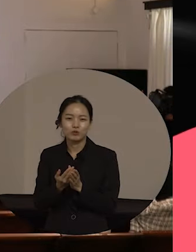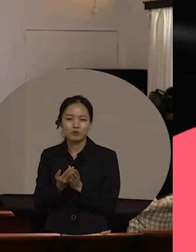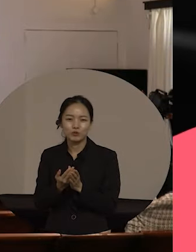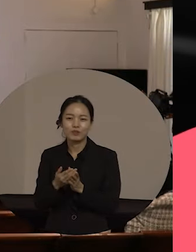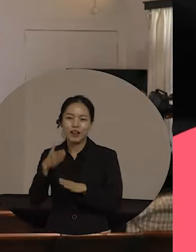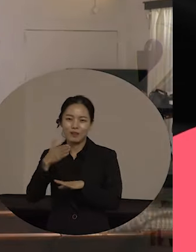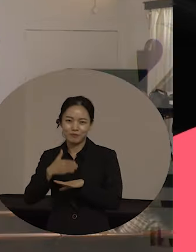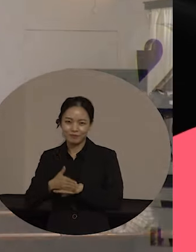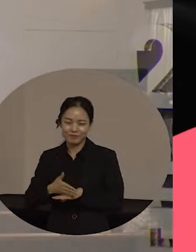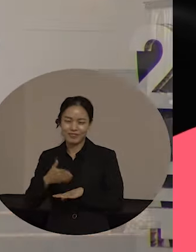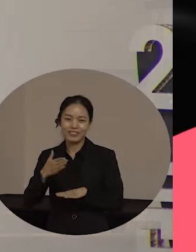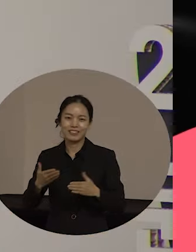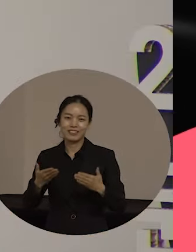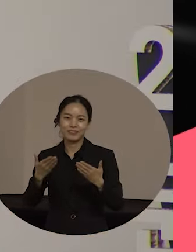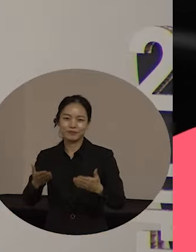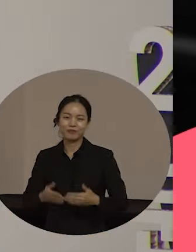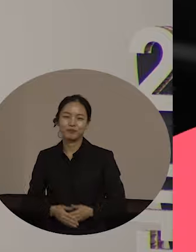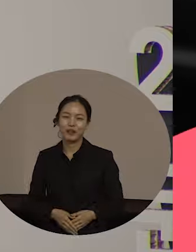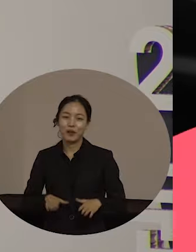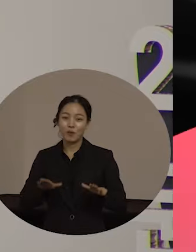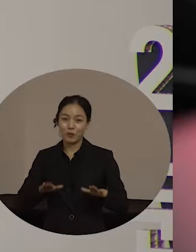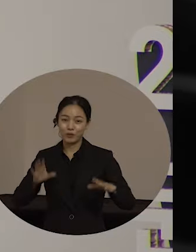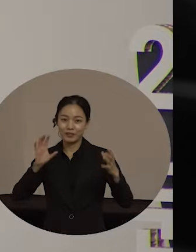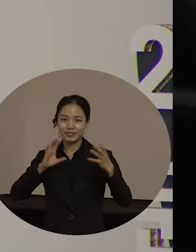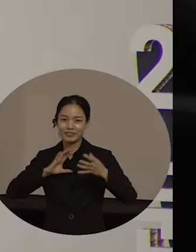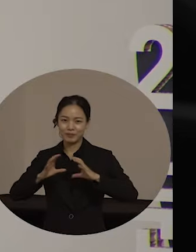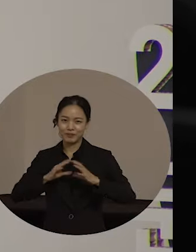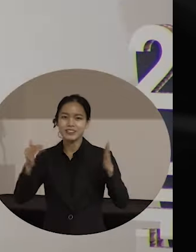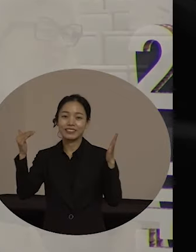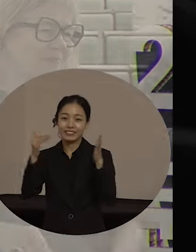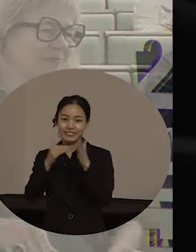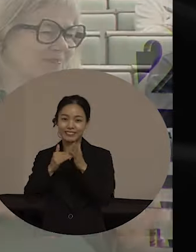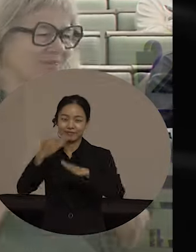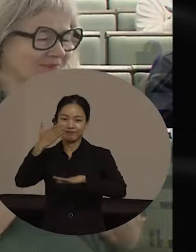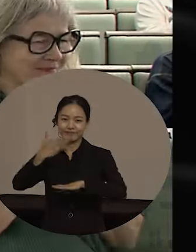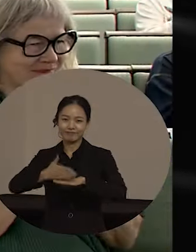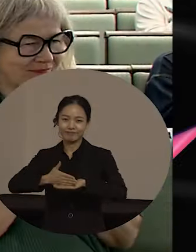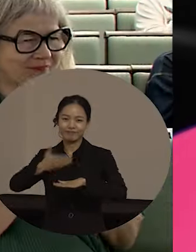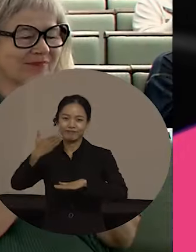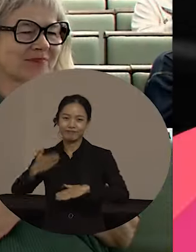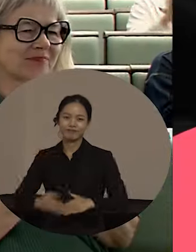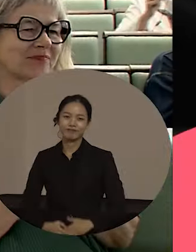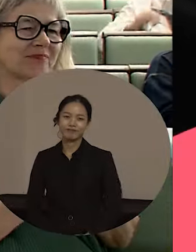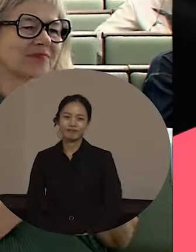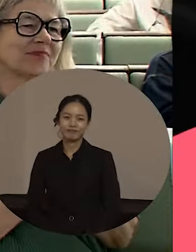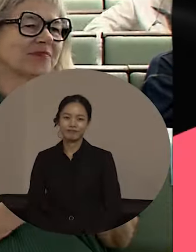모든 분들에게 감사드리면서 오늘의 세미나를 마치겠습니다. 감사합니다.